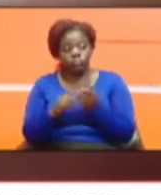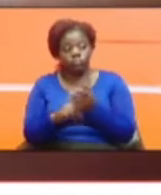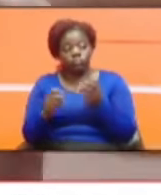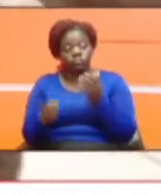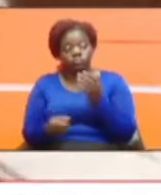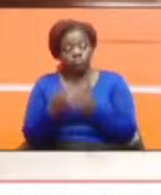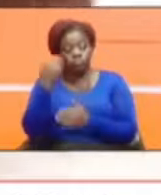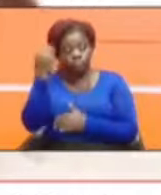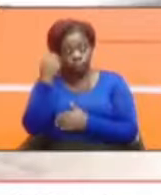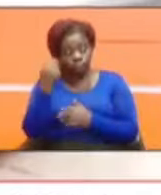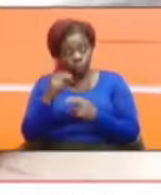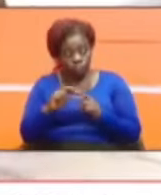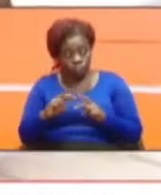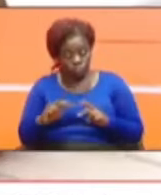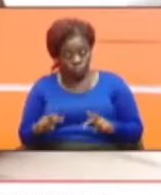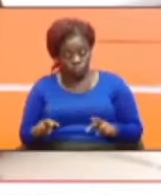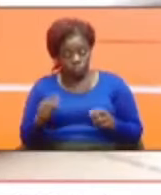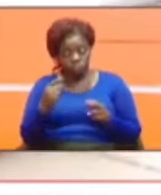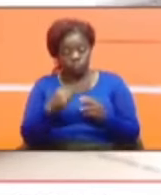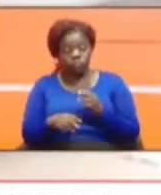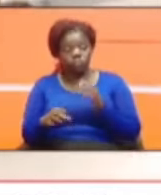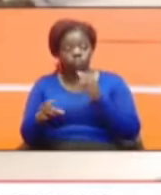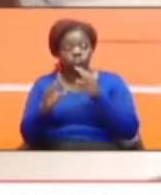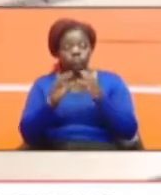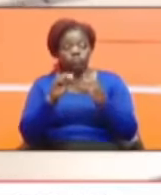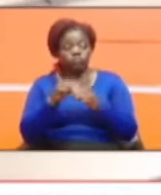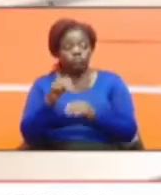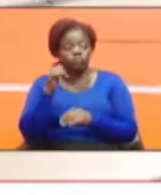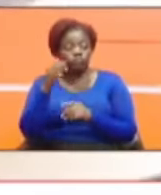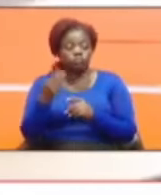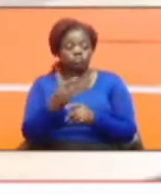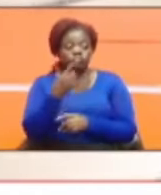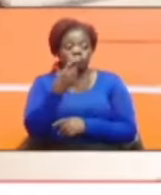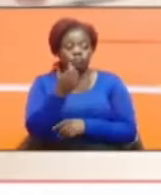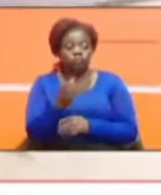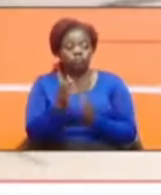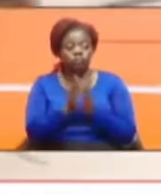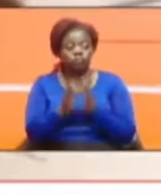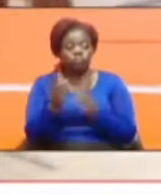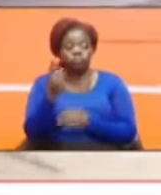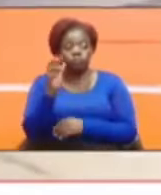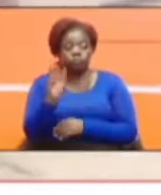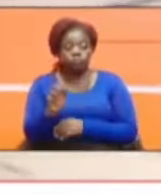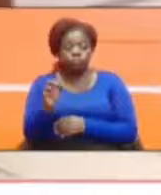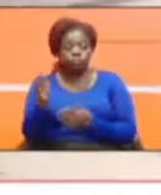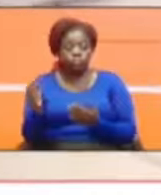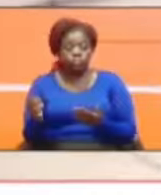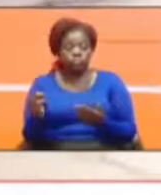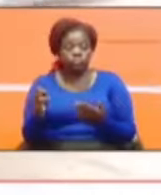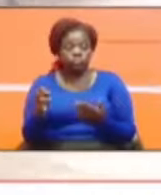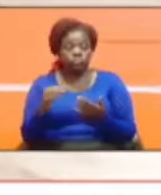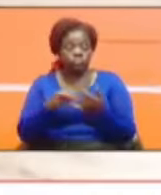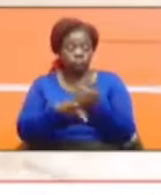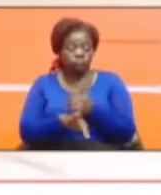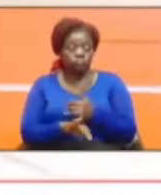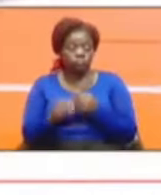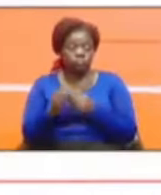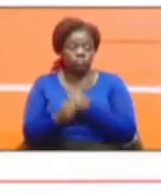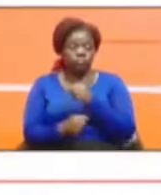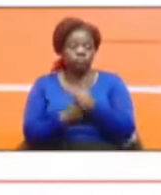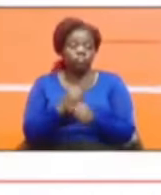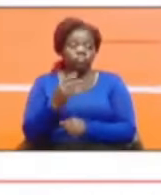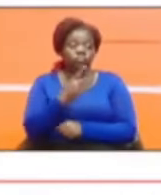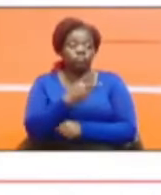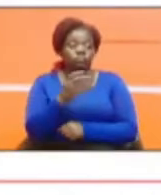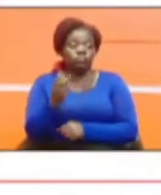lwa kkooti okunoonyereza ku bye baayogera ku masimu okuvanga 16 okutuuka nga 18 omwezi ogw'omwenda omwaka gwa 2021 wakati